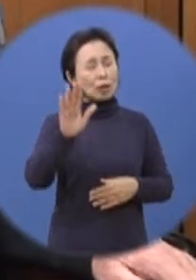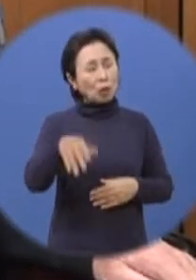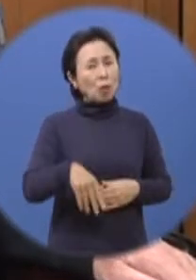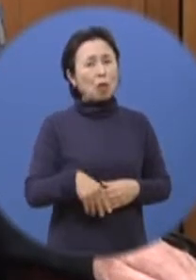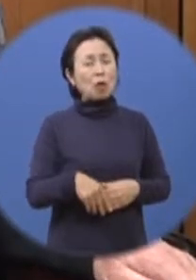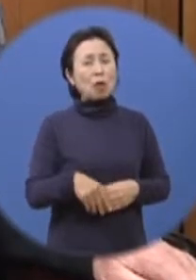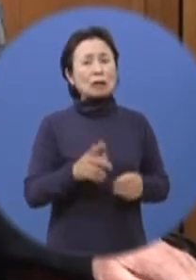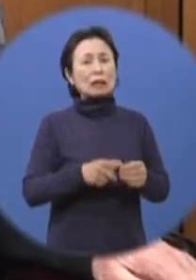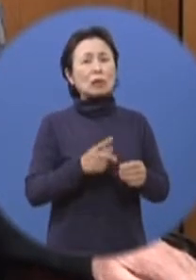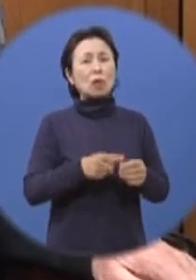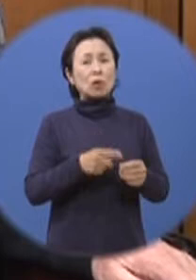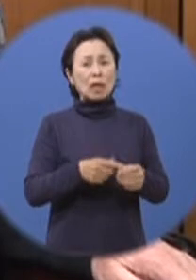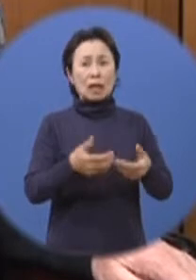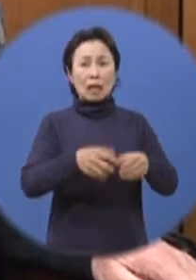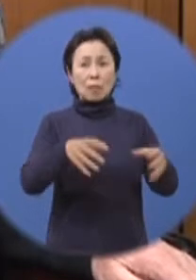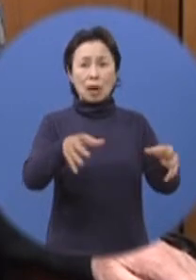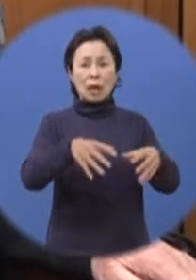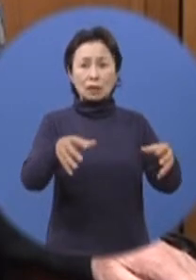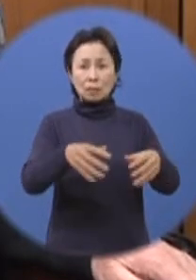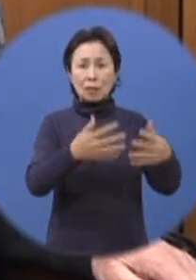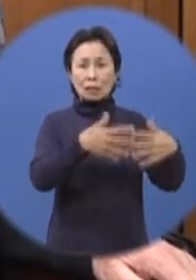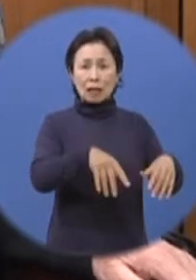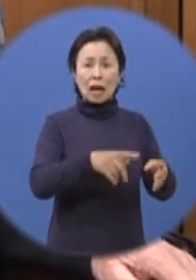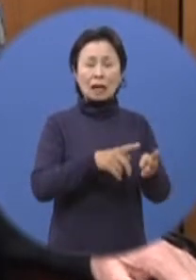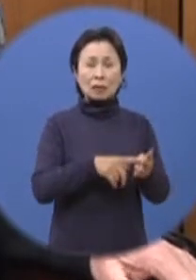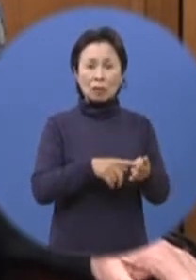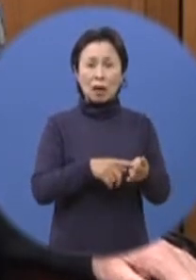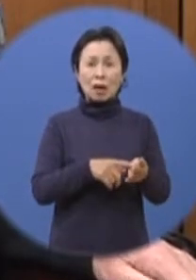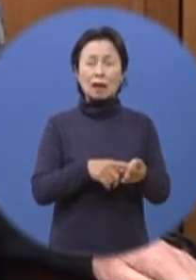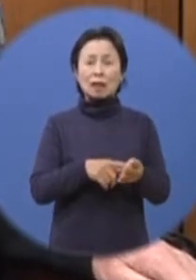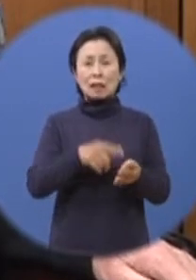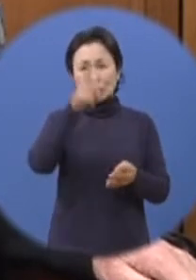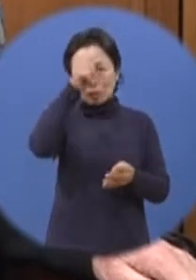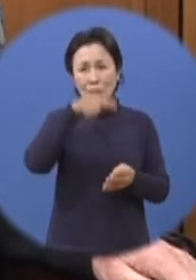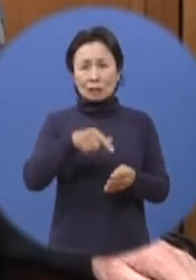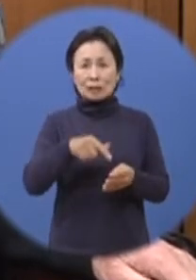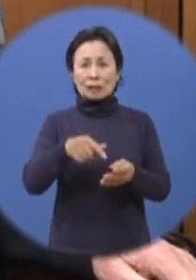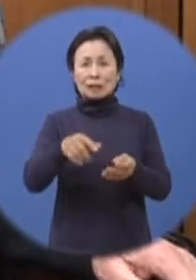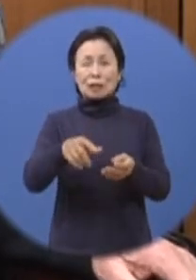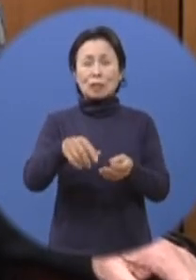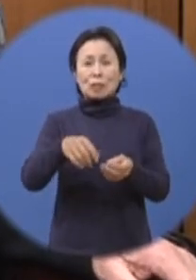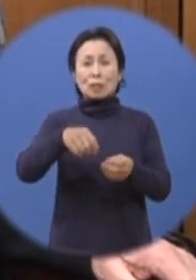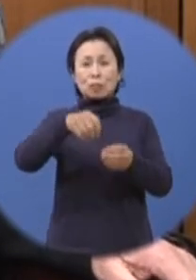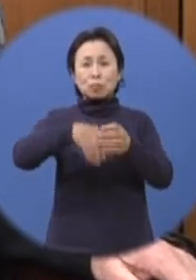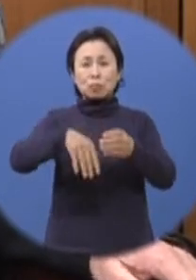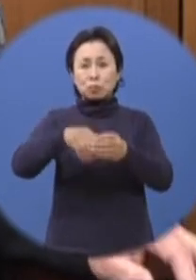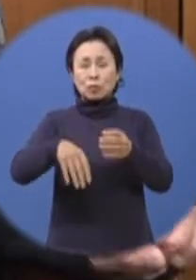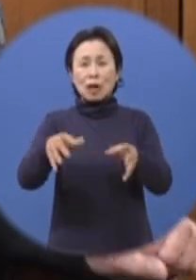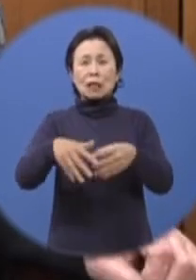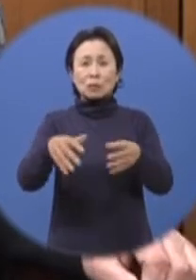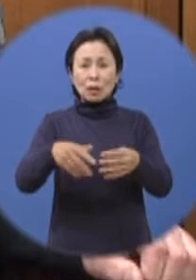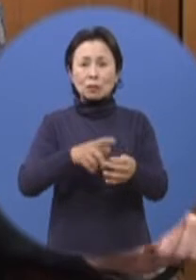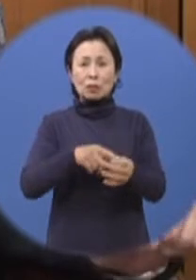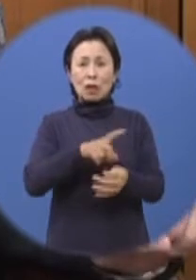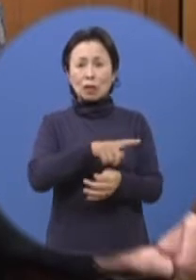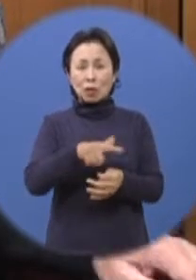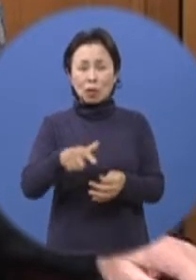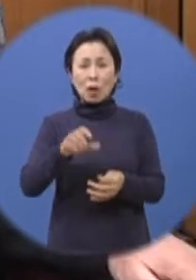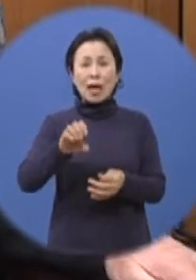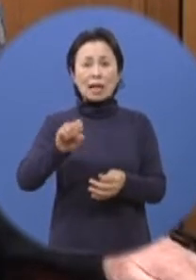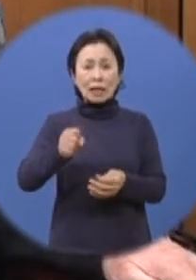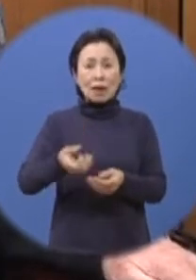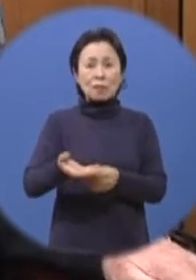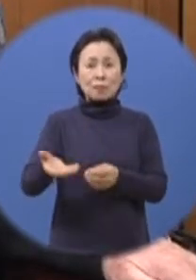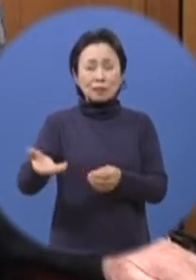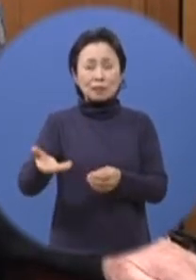人があるいはジョン k 9月の被害とか前座を得る掃除たがそれなものだんだなそこになりまし